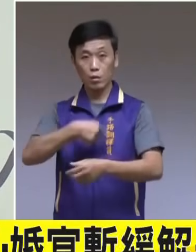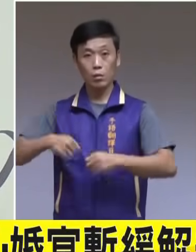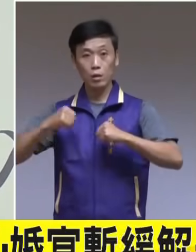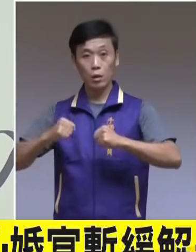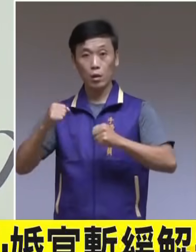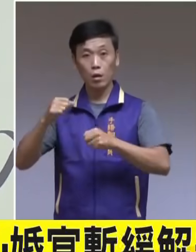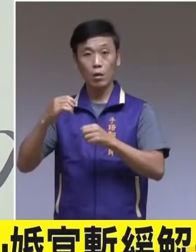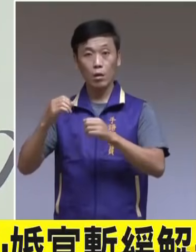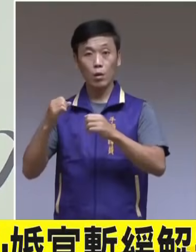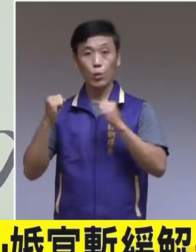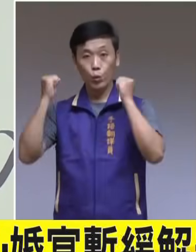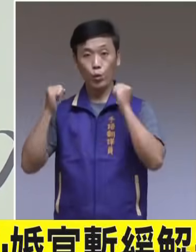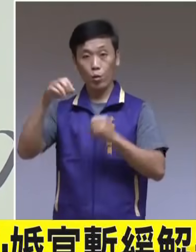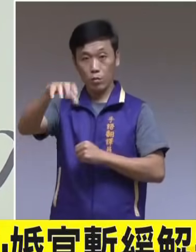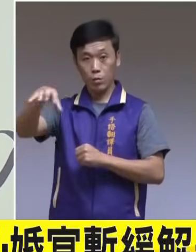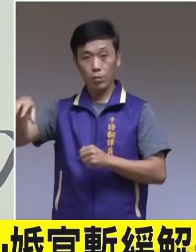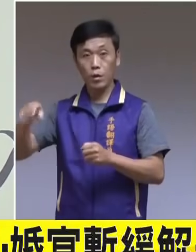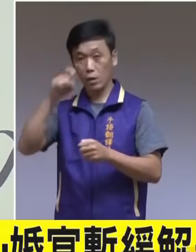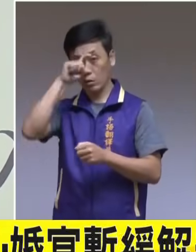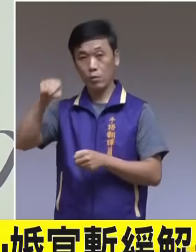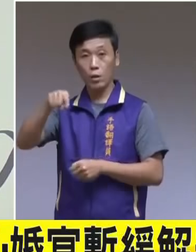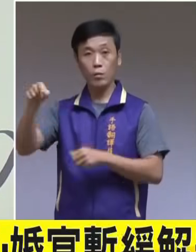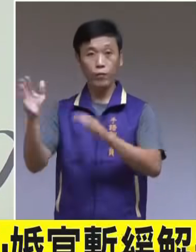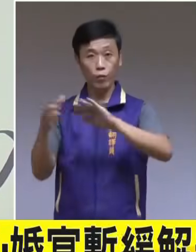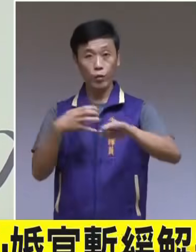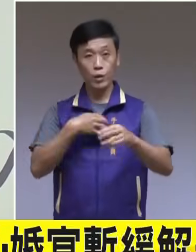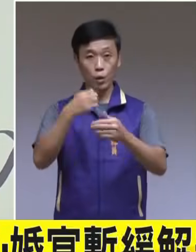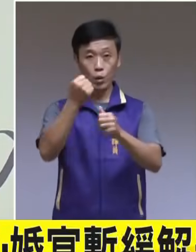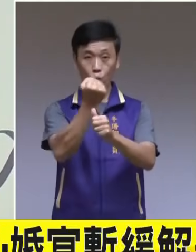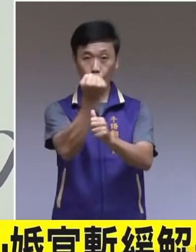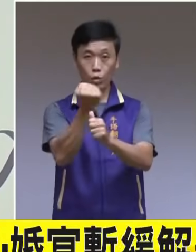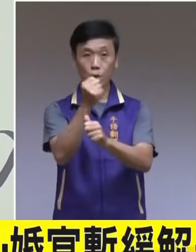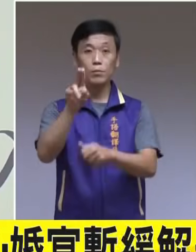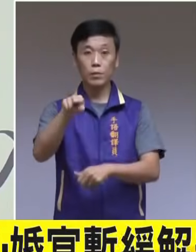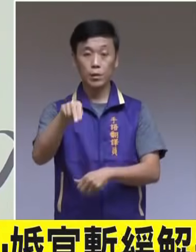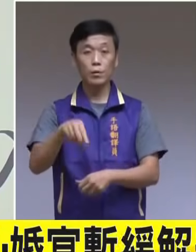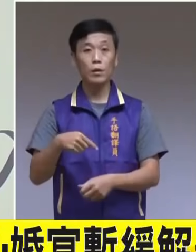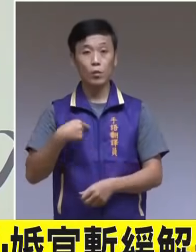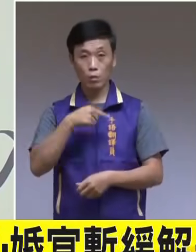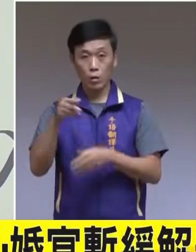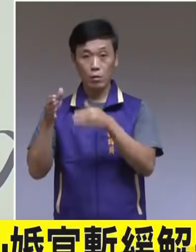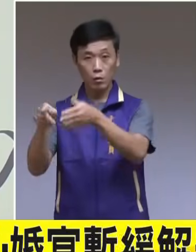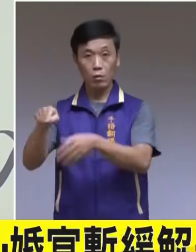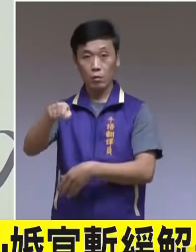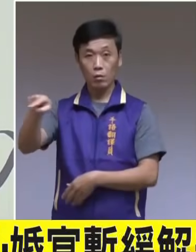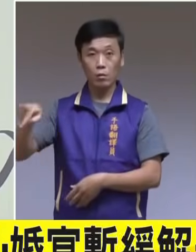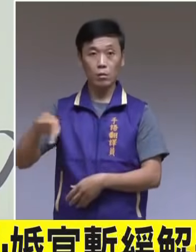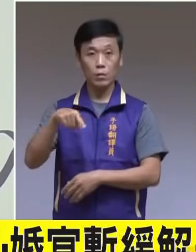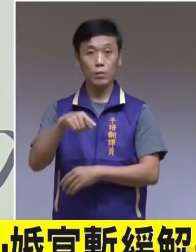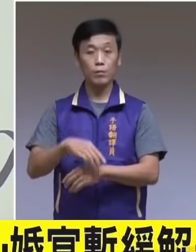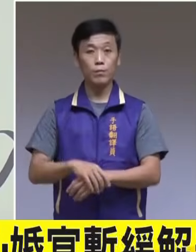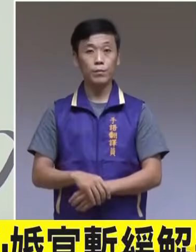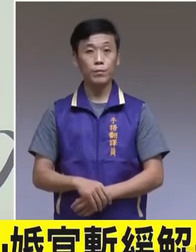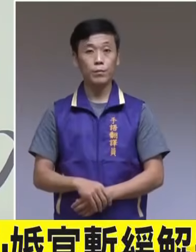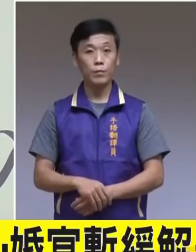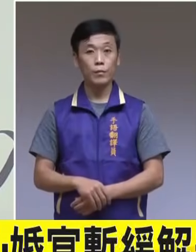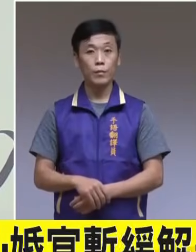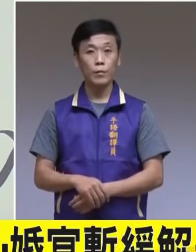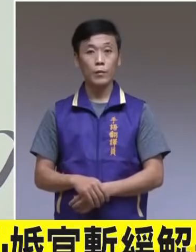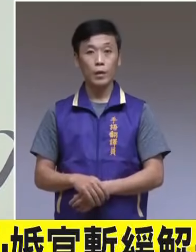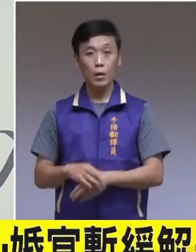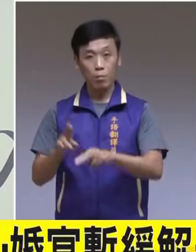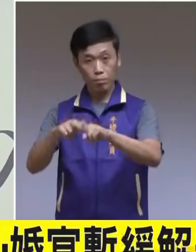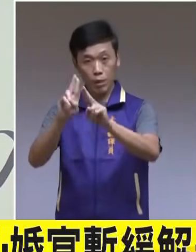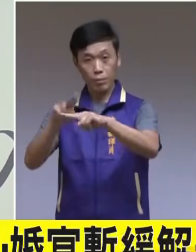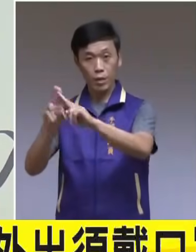分我们相信也在风险可以控制的一个范围里面我们来进行这个这有效